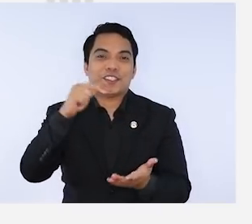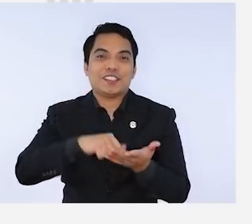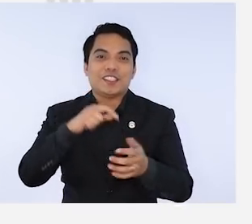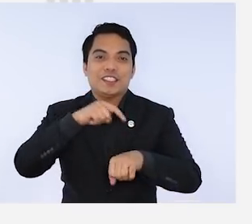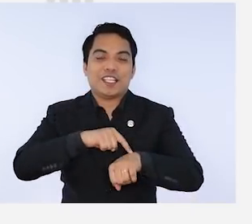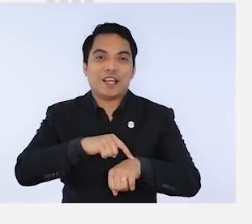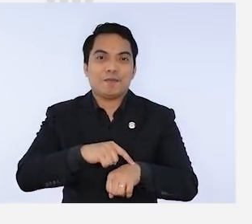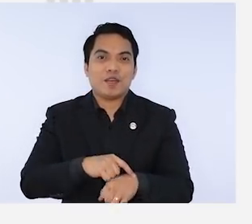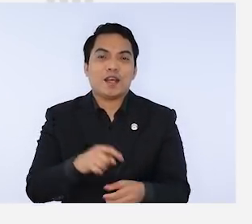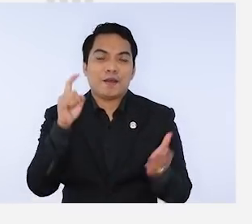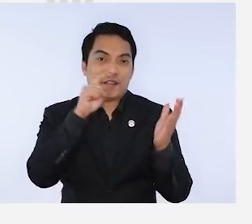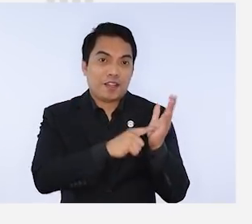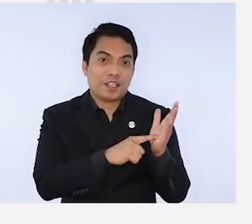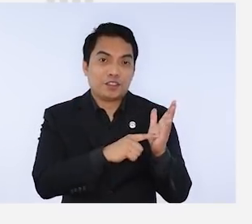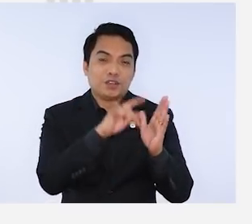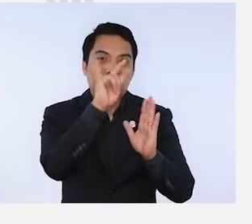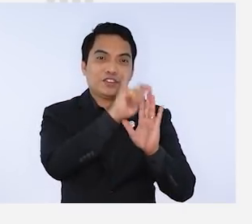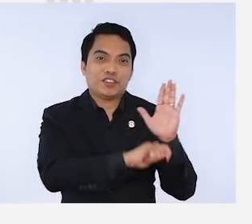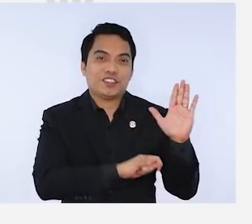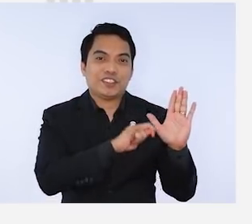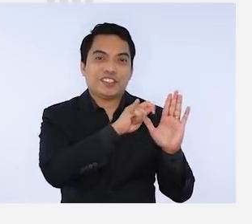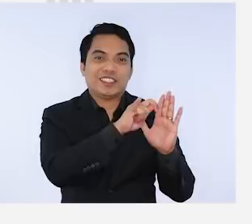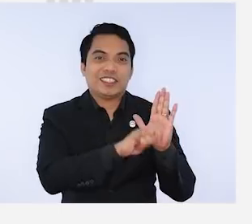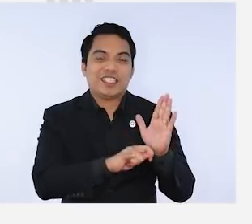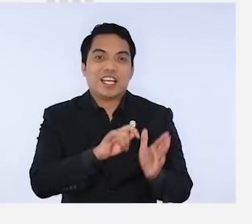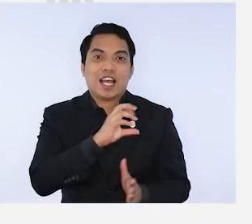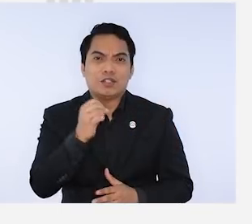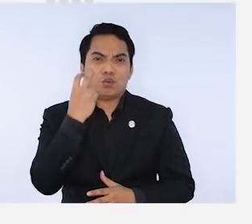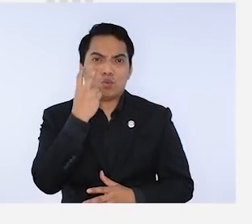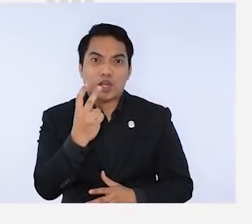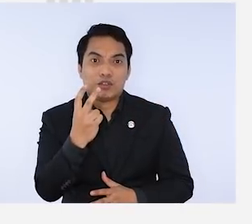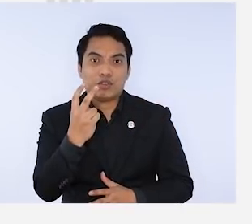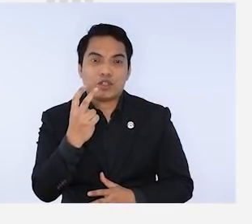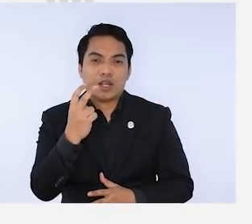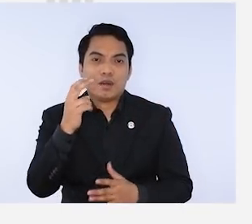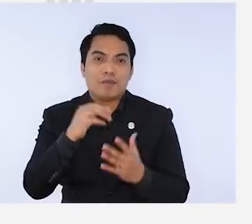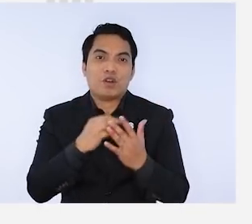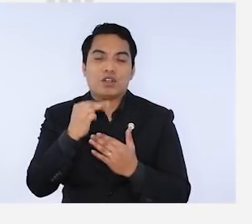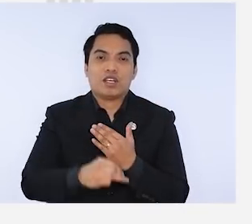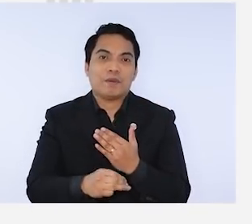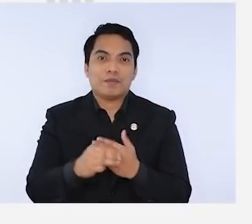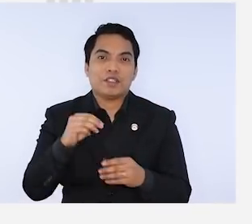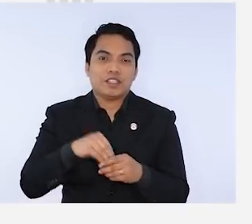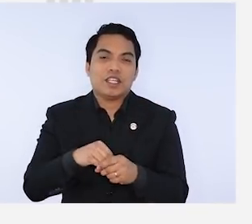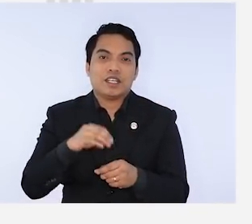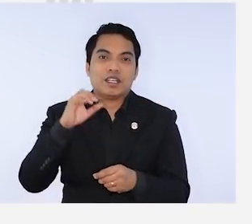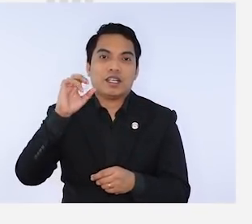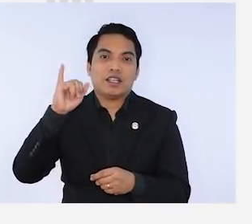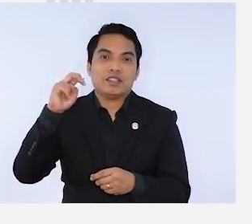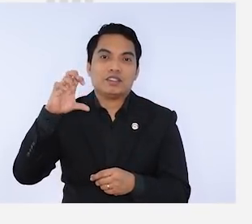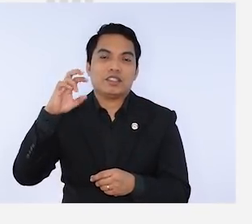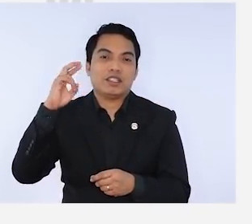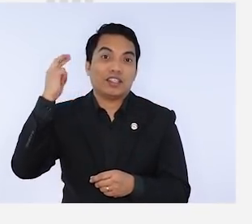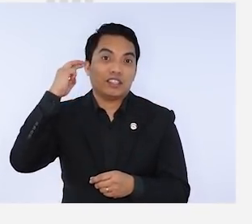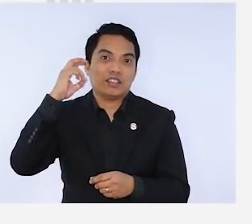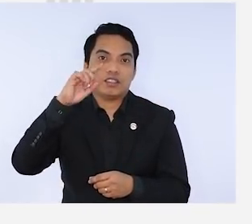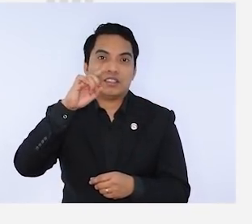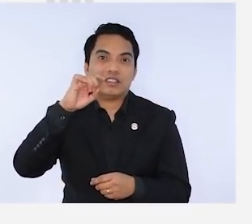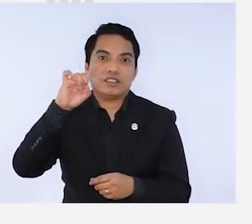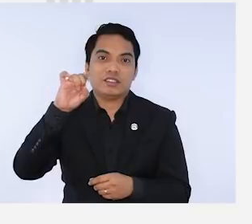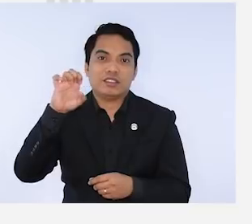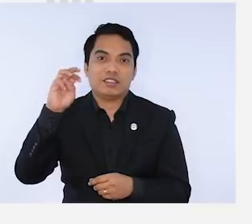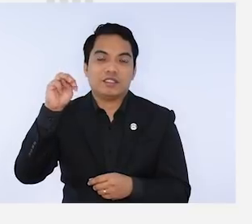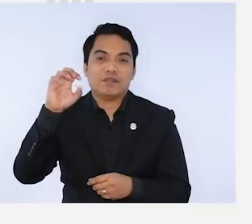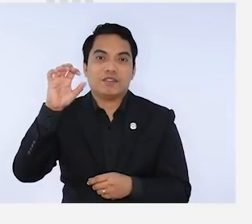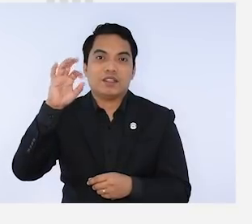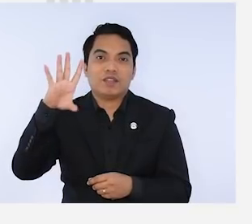oras. Mag-subscribe sa ating YouTube channel at panoorin din ang programang ito sa INC Radio DZM